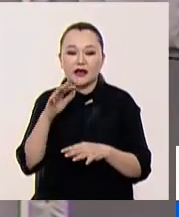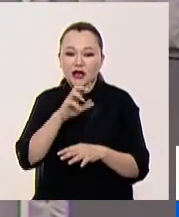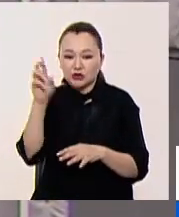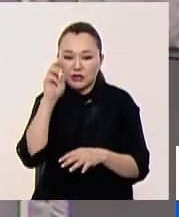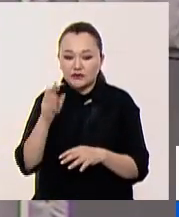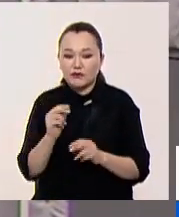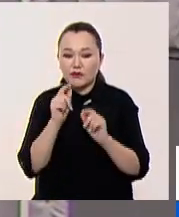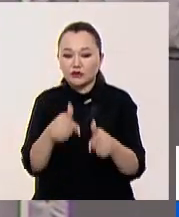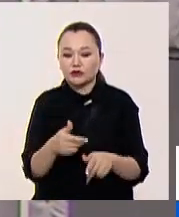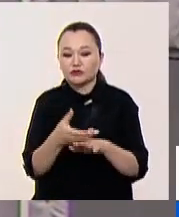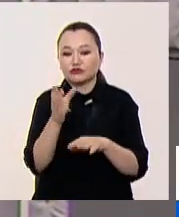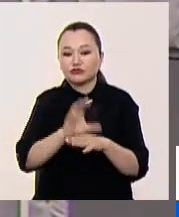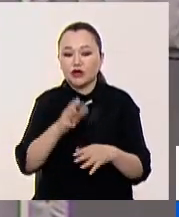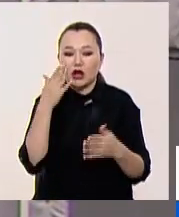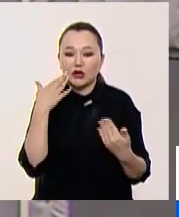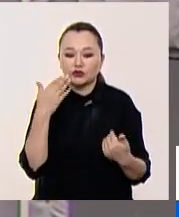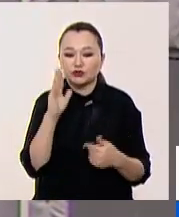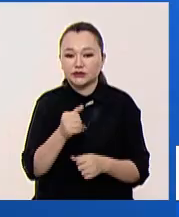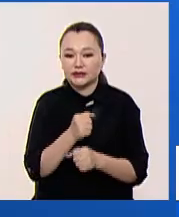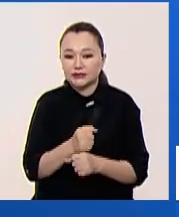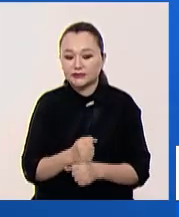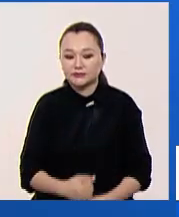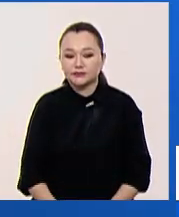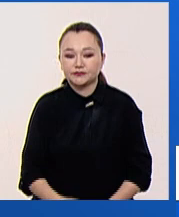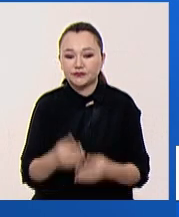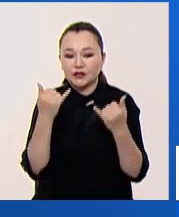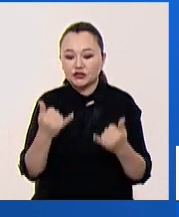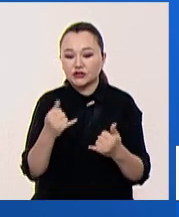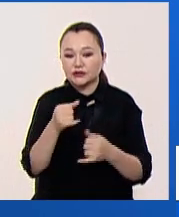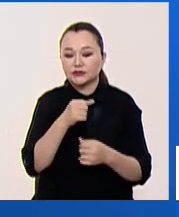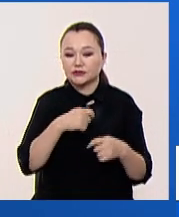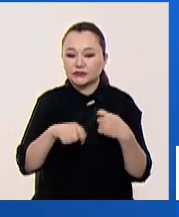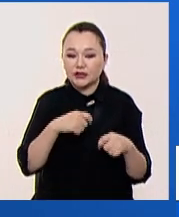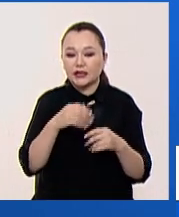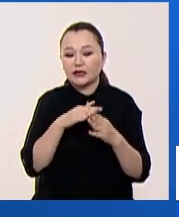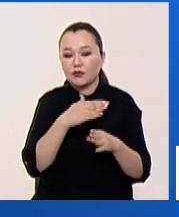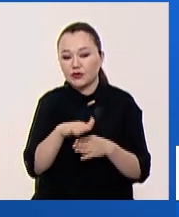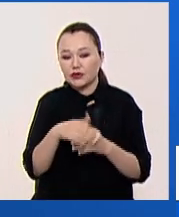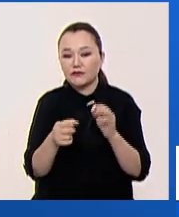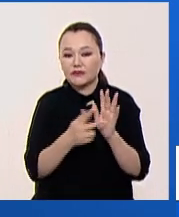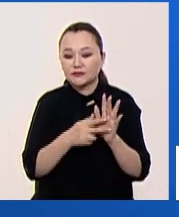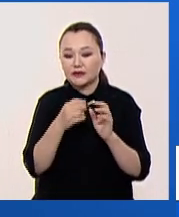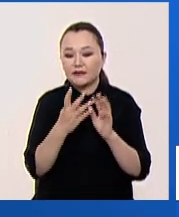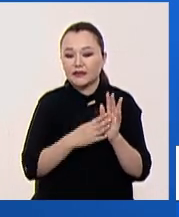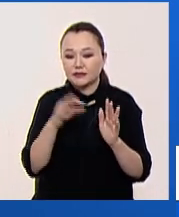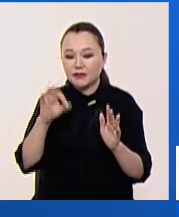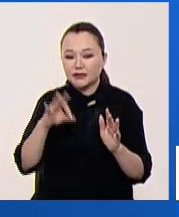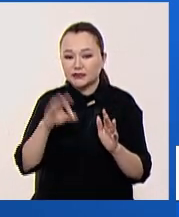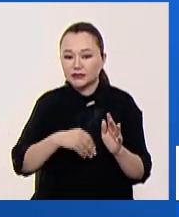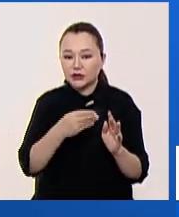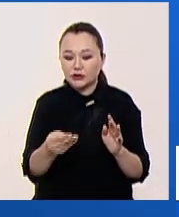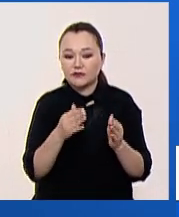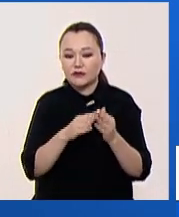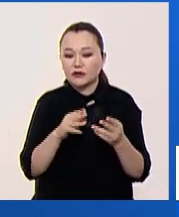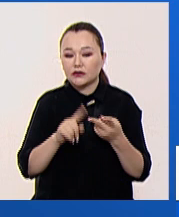халыққа түсетін салмақты жеңілдетеміз деп отыр. Қазір нарықтық ипотеканы банктер 18-19%-бен береді. Оның үстіне баспананы